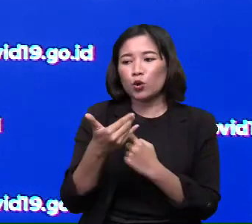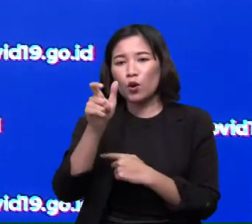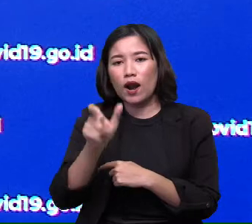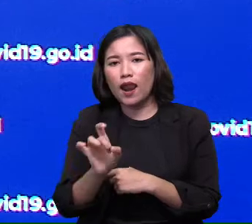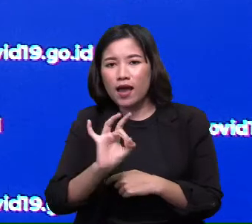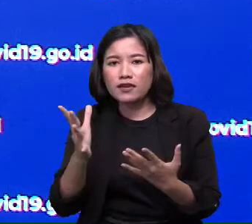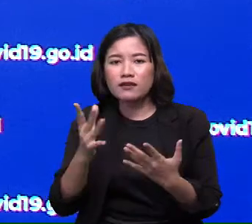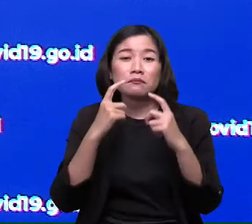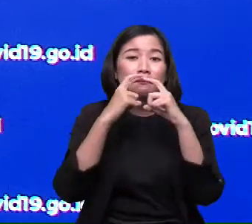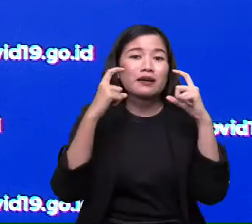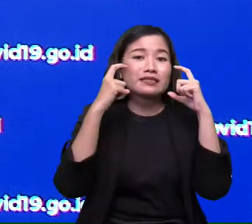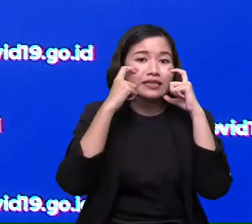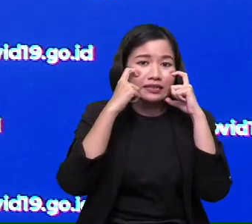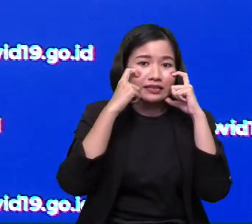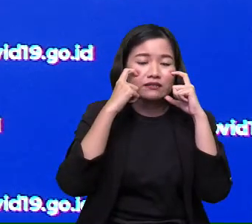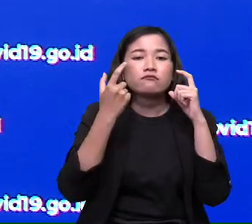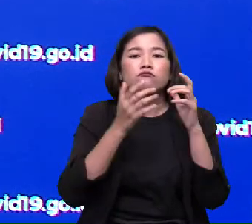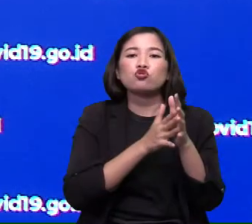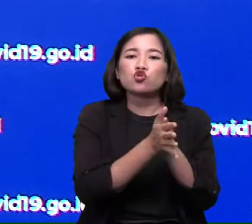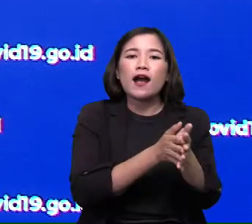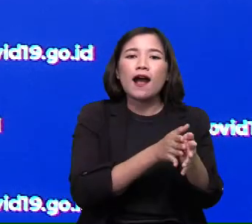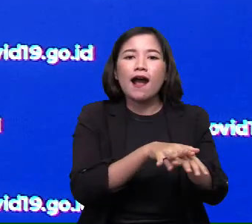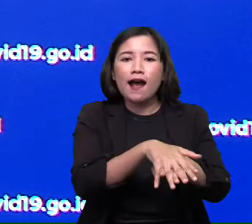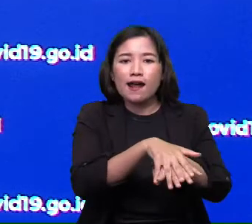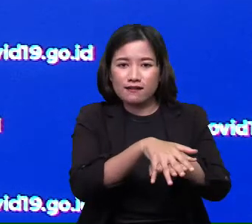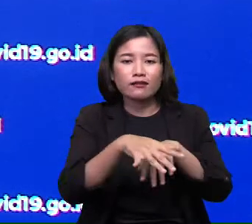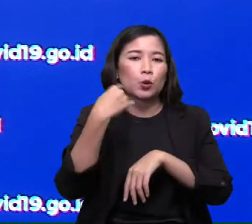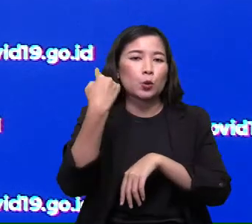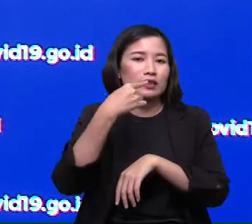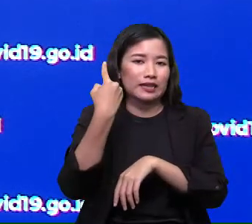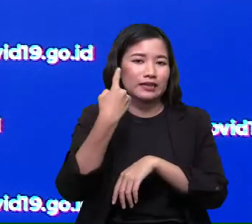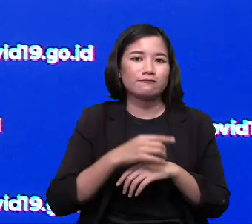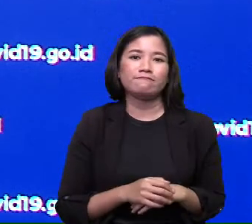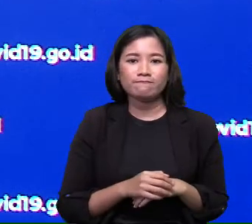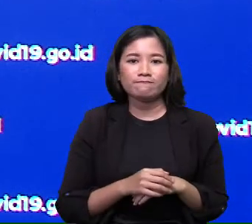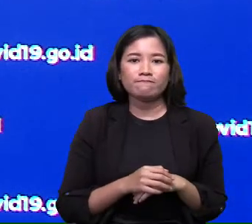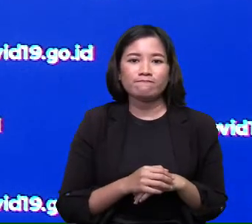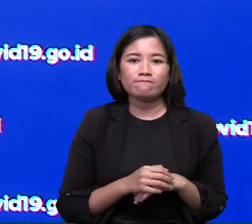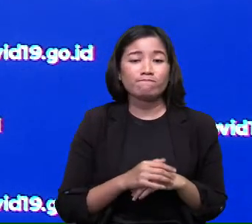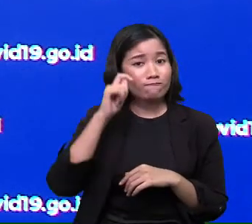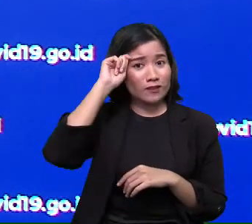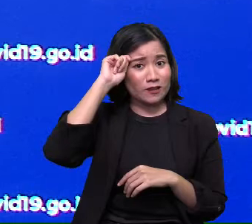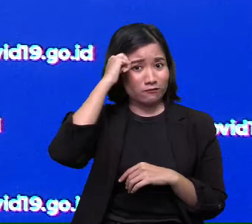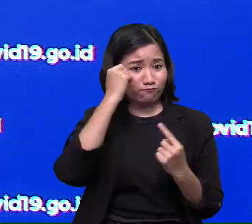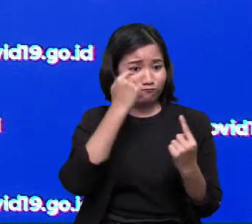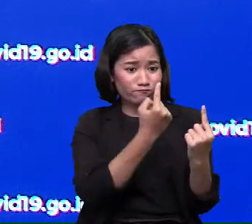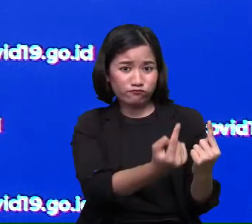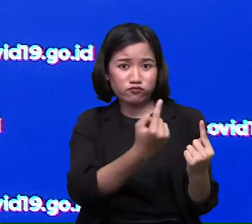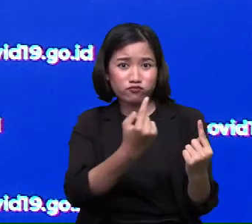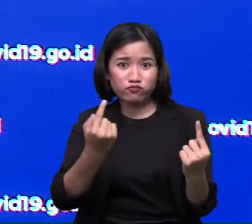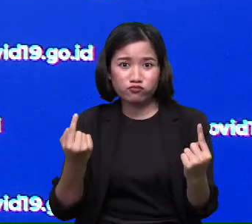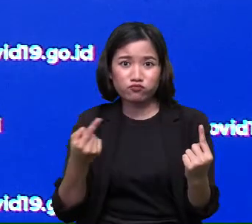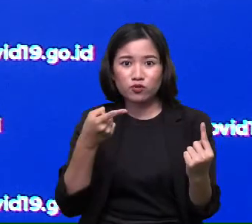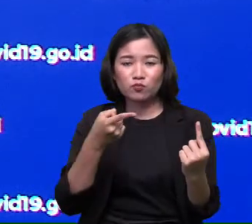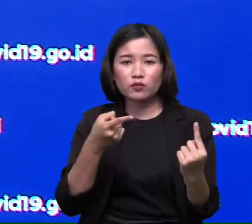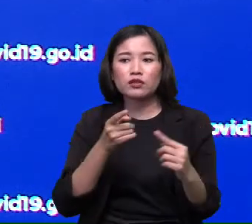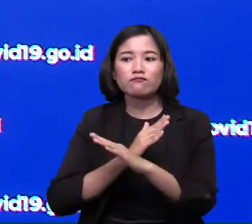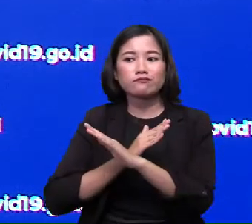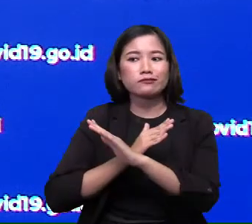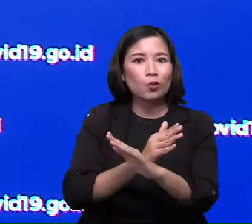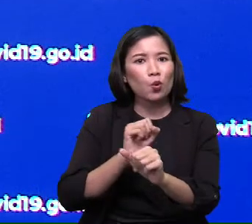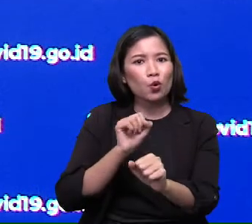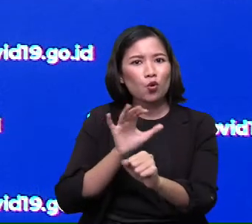memakai masker dan mencuci tangan dengan rutin ingat masing-masing individu dapat berkontribusi dalam menekan kasus kopi